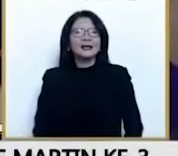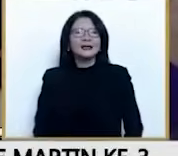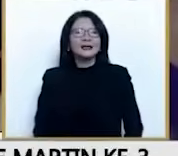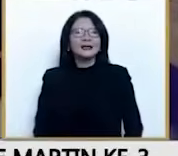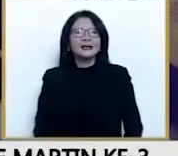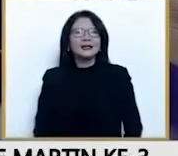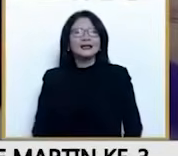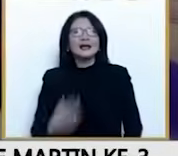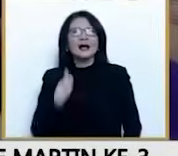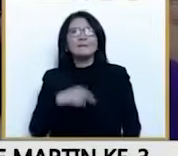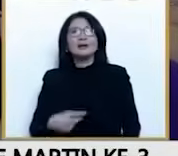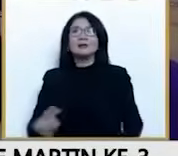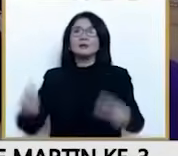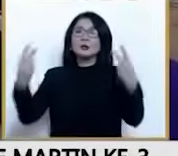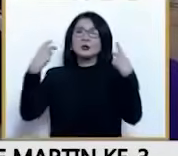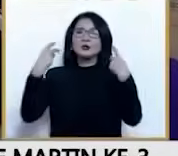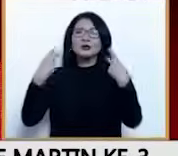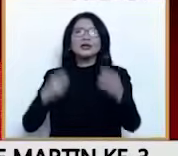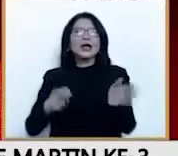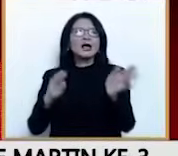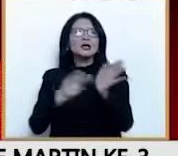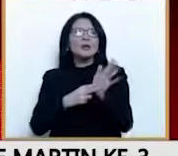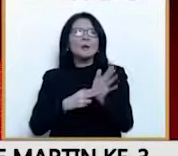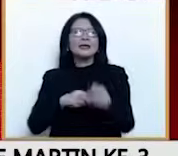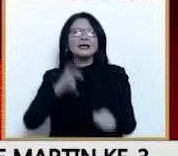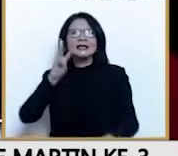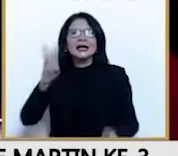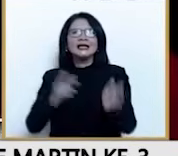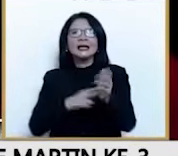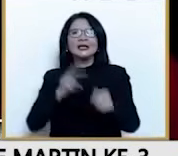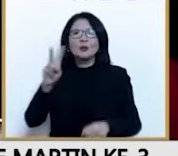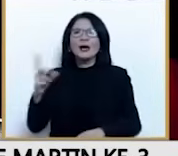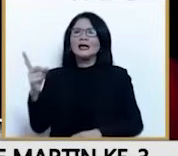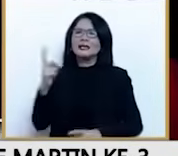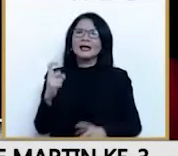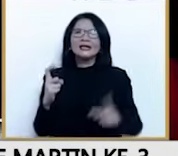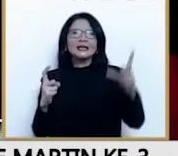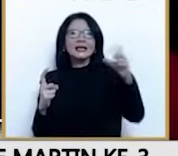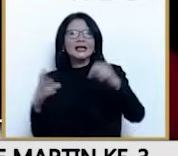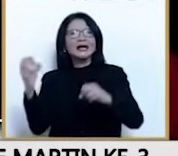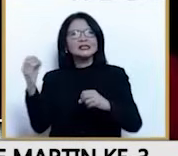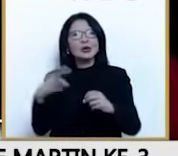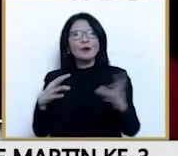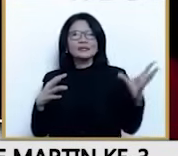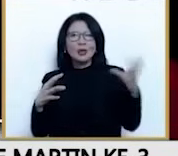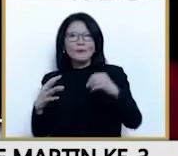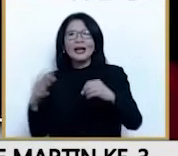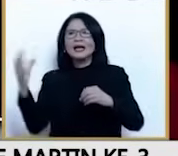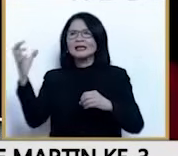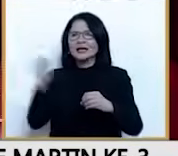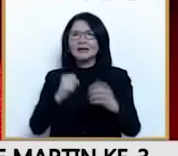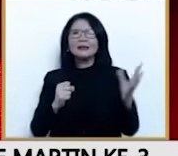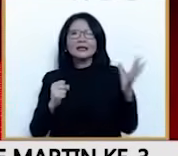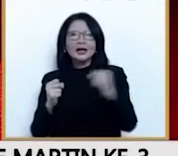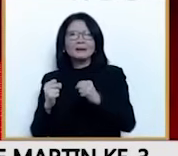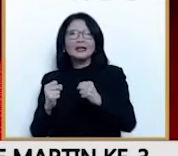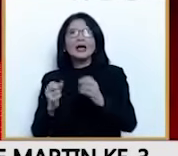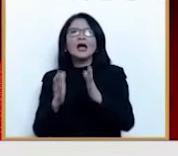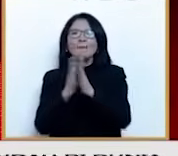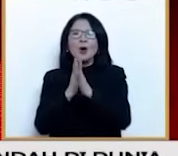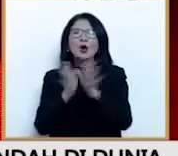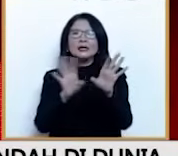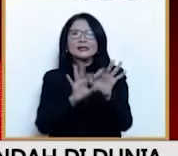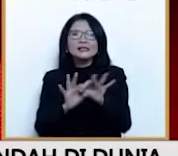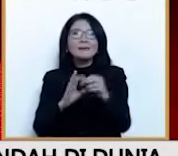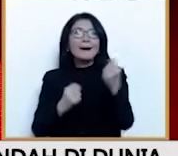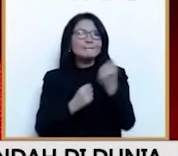saja menyaksikan tadi bagaimana paslon nomor urut 3 dan 2 saling tanya jawab dan juga memberikan tanggapan. Kami mohon kerjasama sekali lagi dari